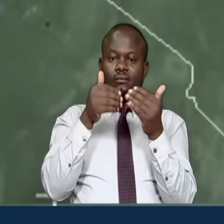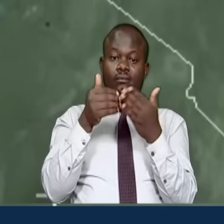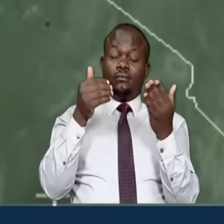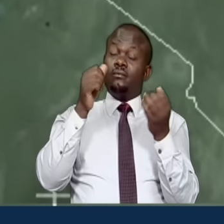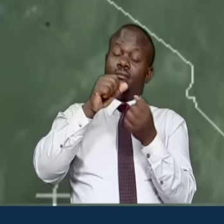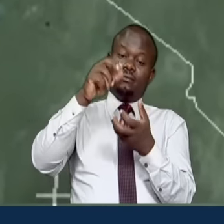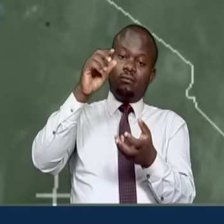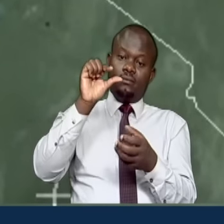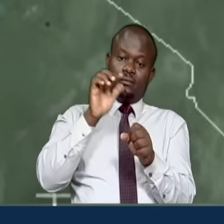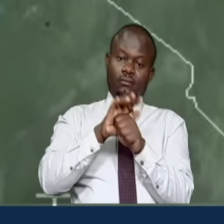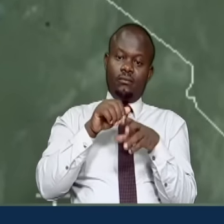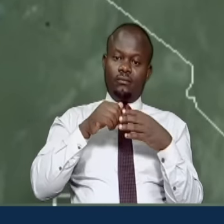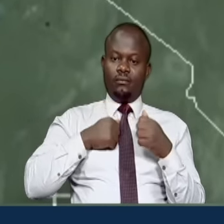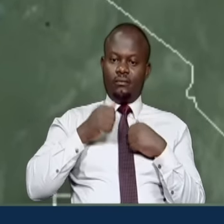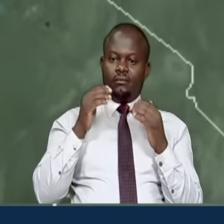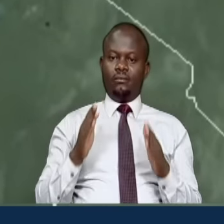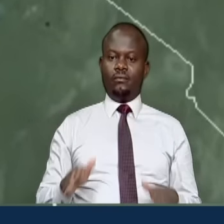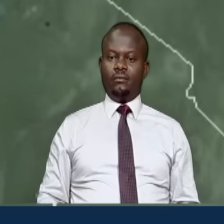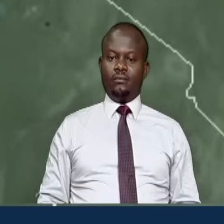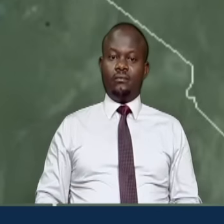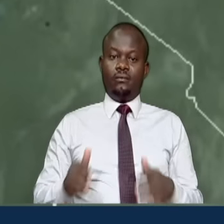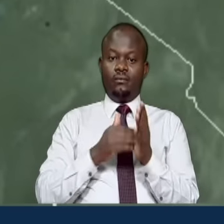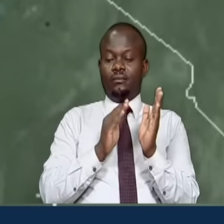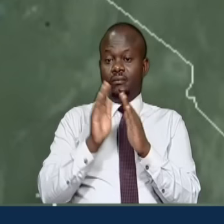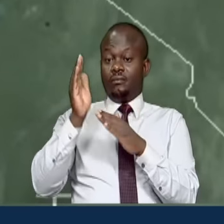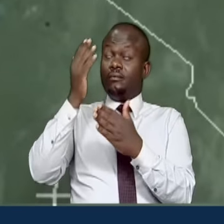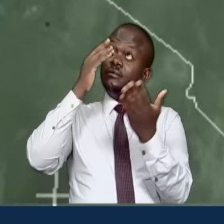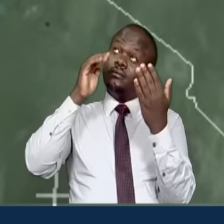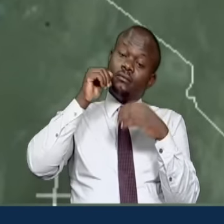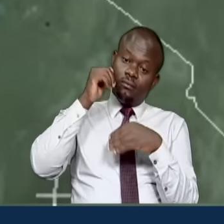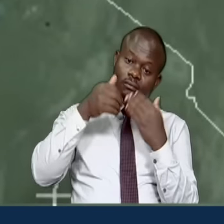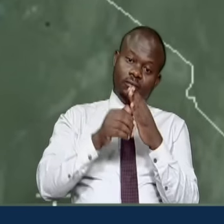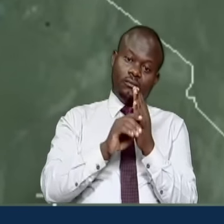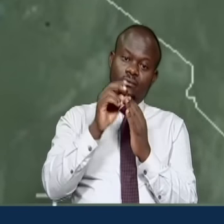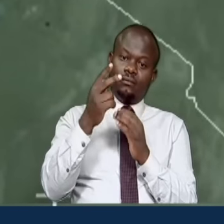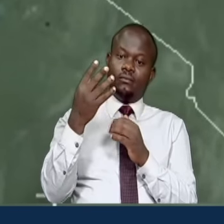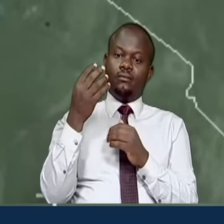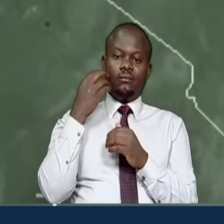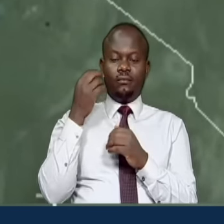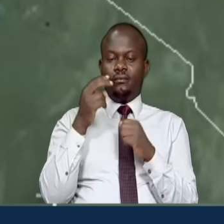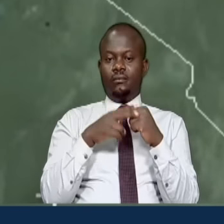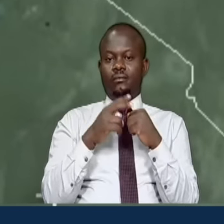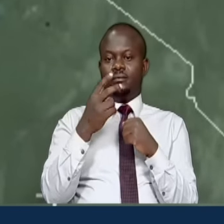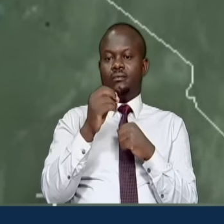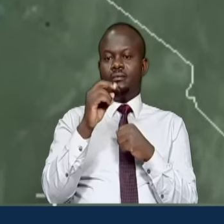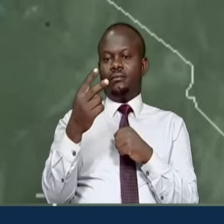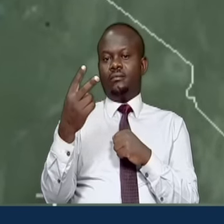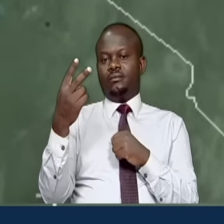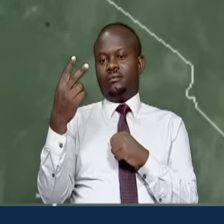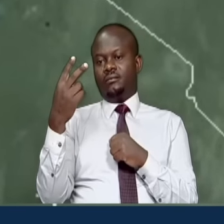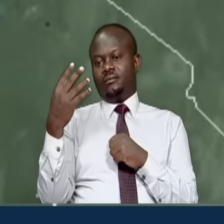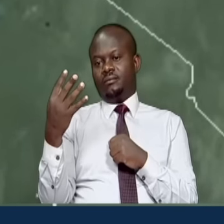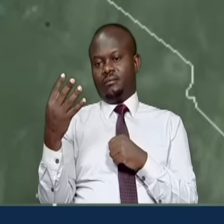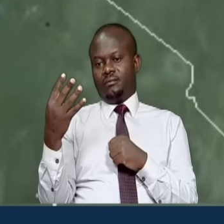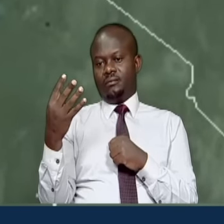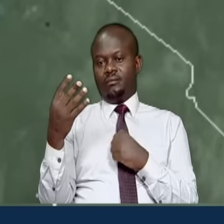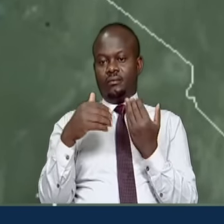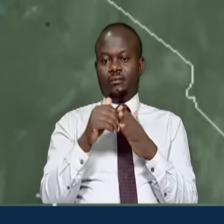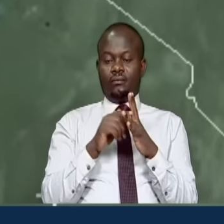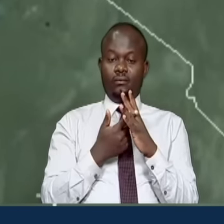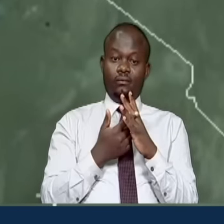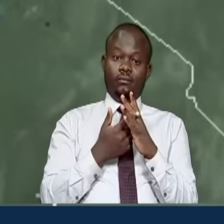byari bike mu Rwanda. Ni nako duteganya ikirere cyejo ku itariki ya 24 Nyakanga 2024. Reka duhere ku